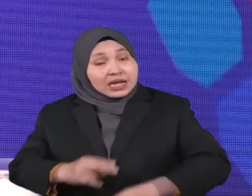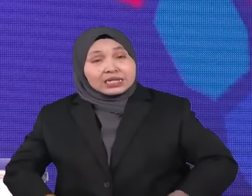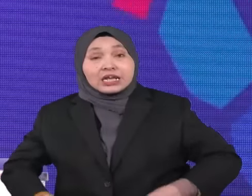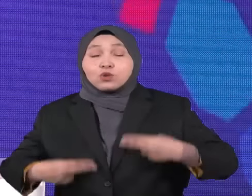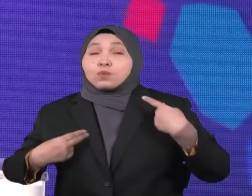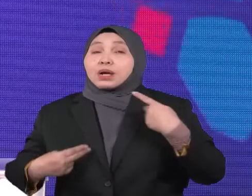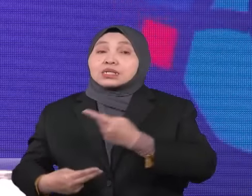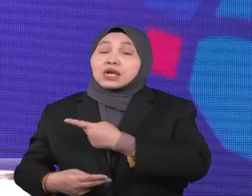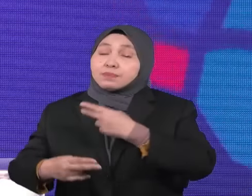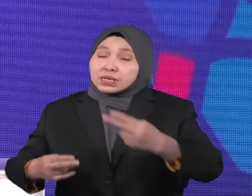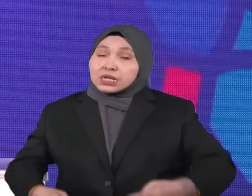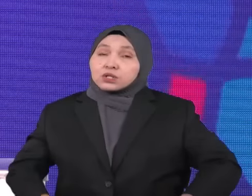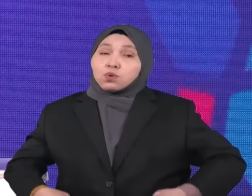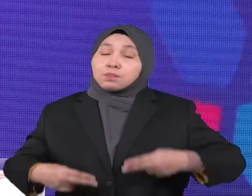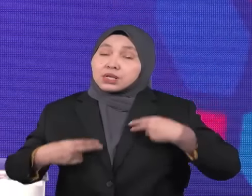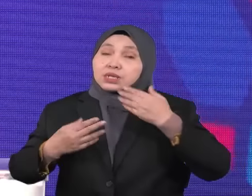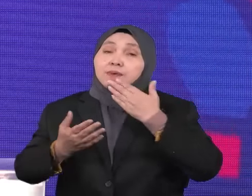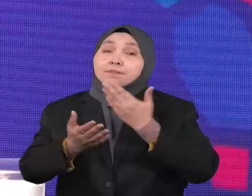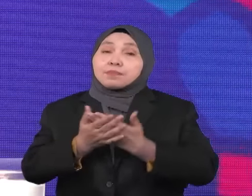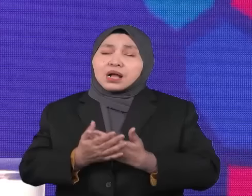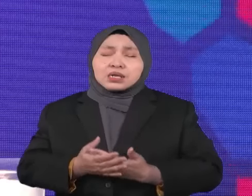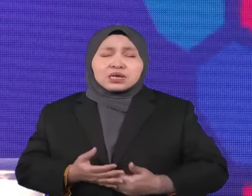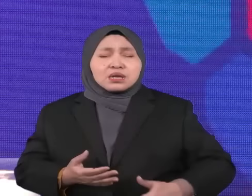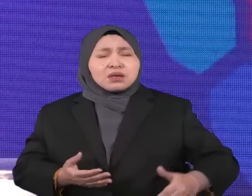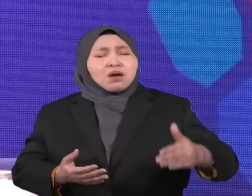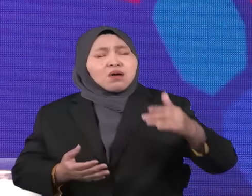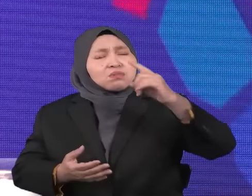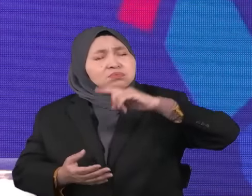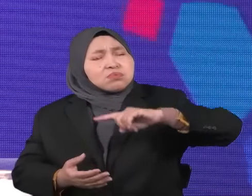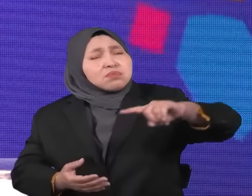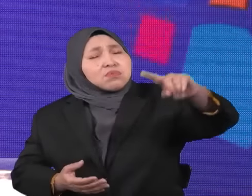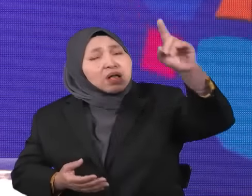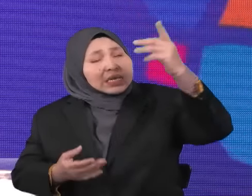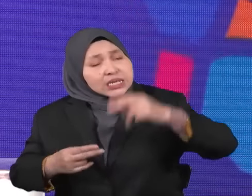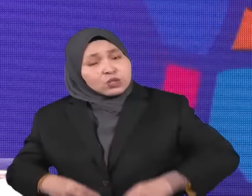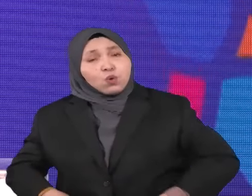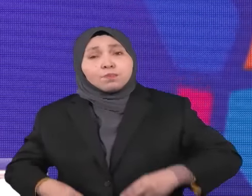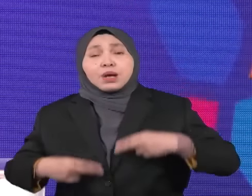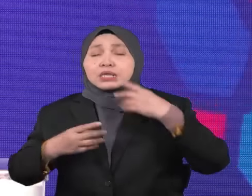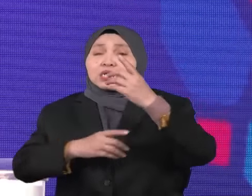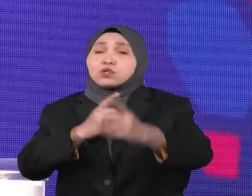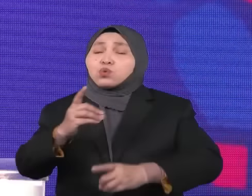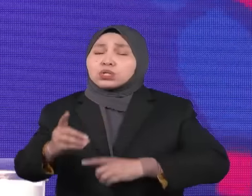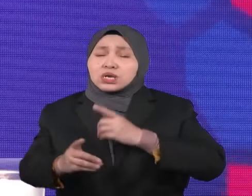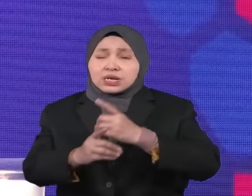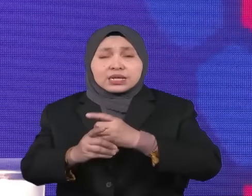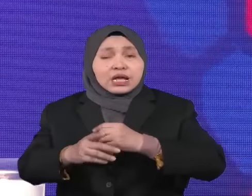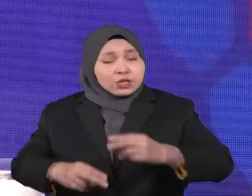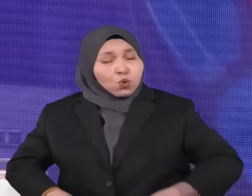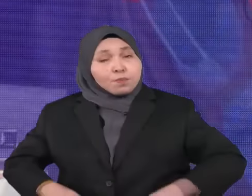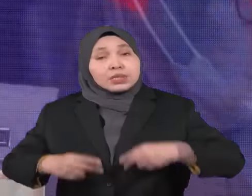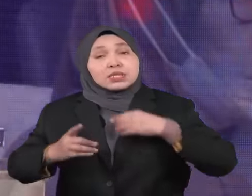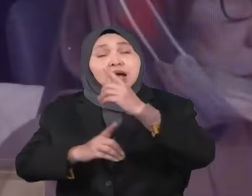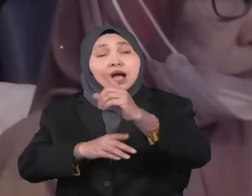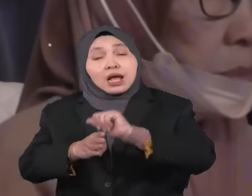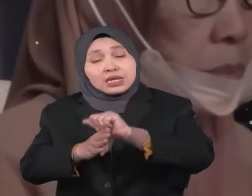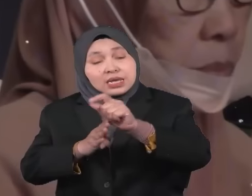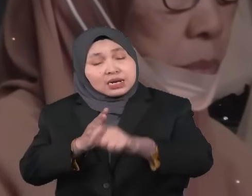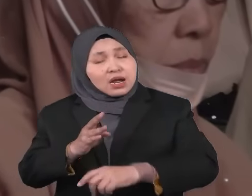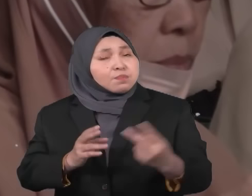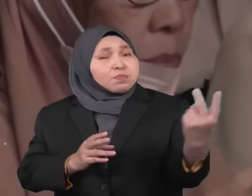kami kehidupan yang baik, hasanah ya Allah. Kehidupan di dunia, kehidupan di akhirat ya Allah,